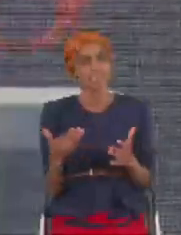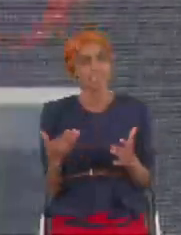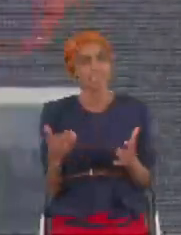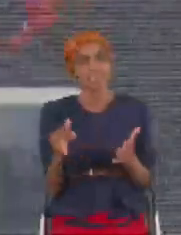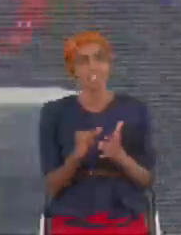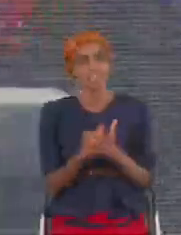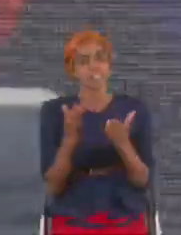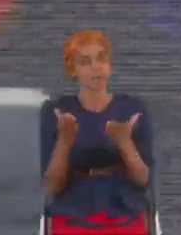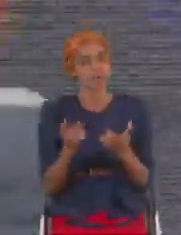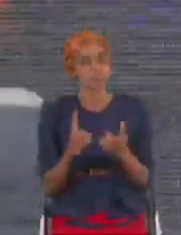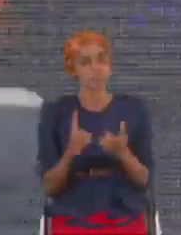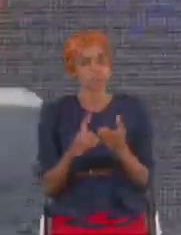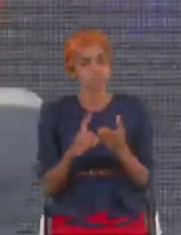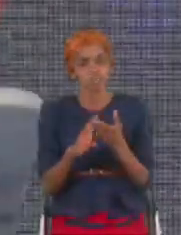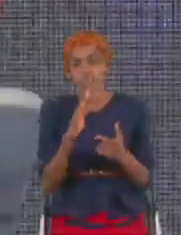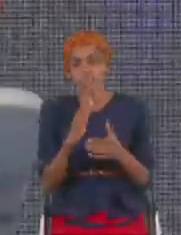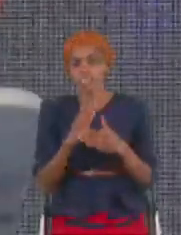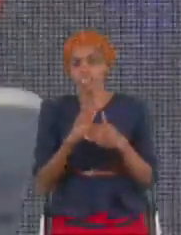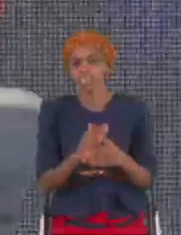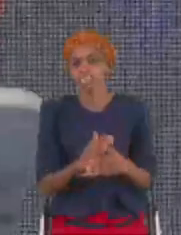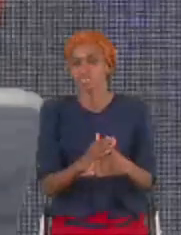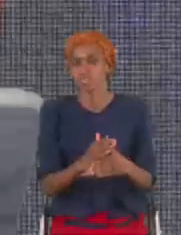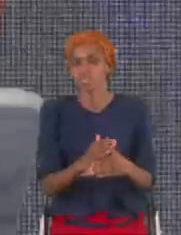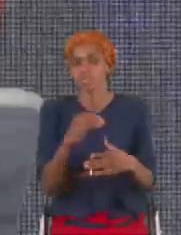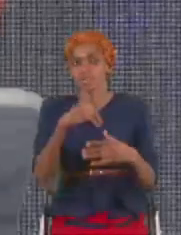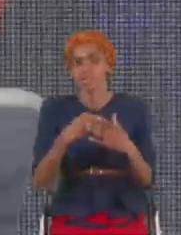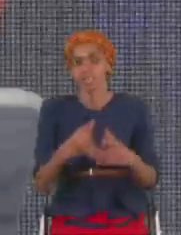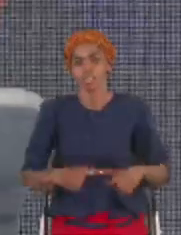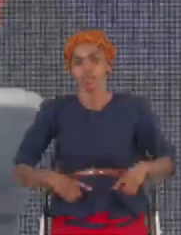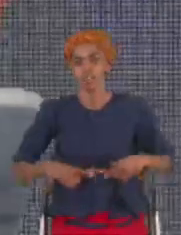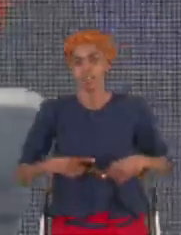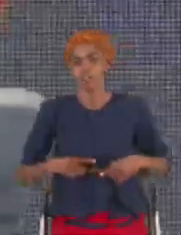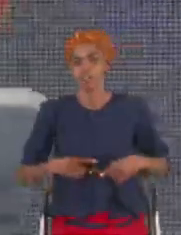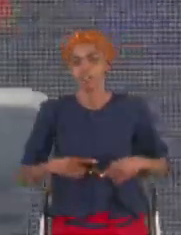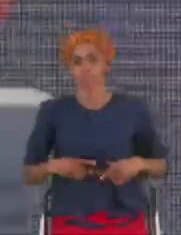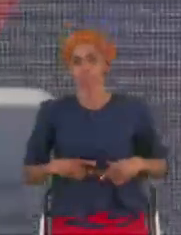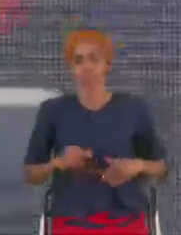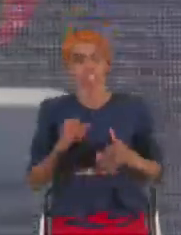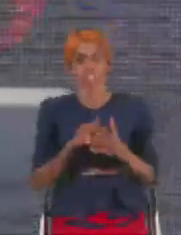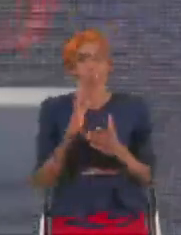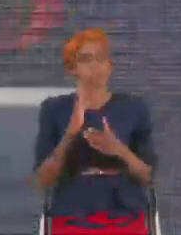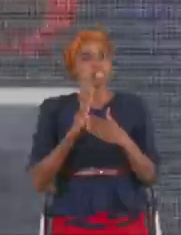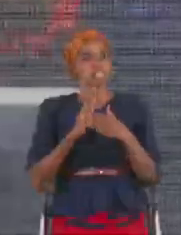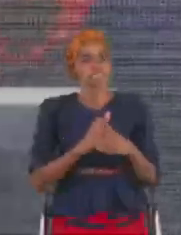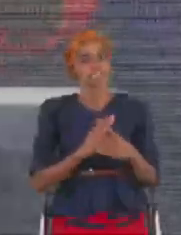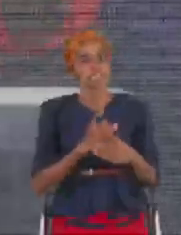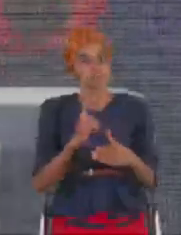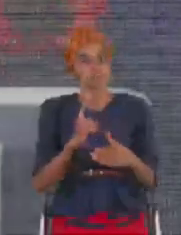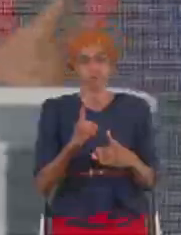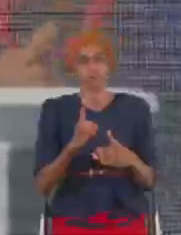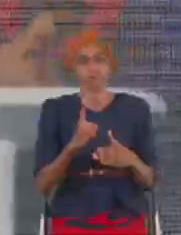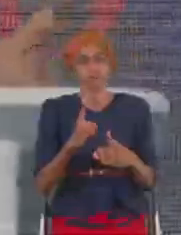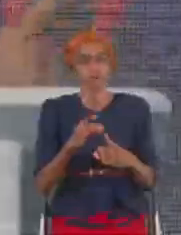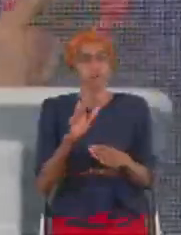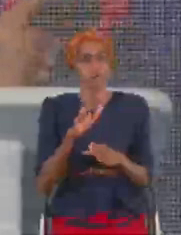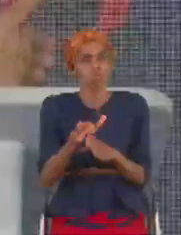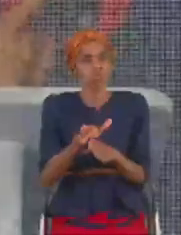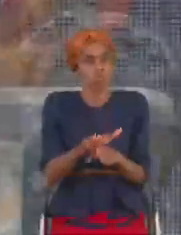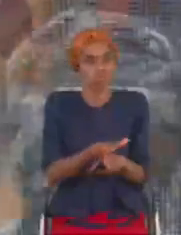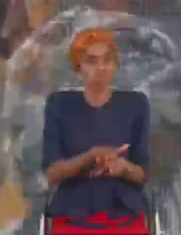et tous ceux qui se rendent dans un bar à des résultats tu dans ta vie pour empêcher ou